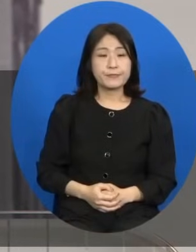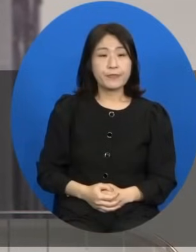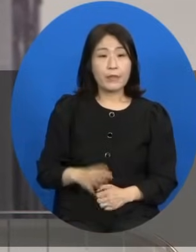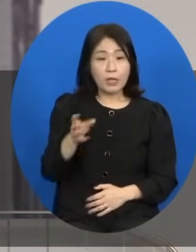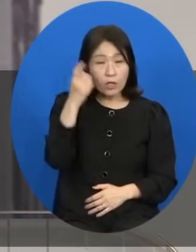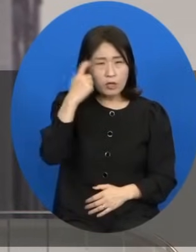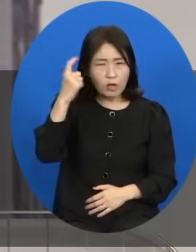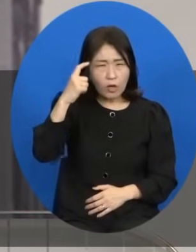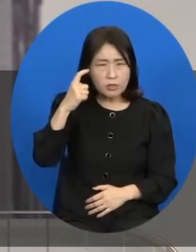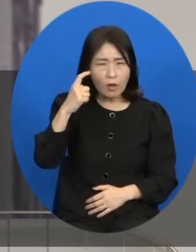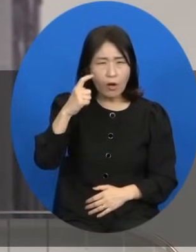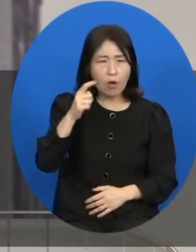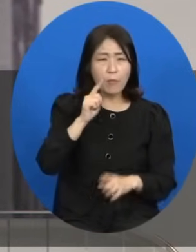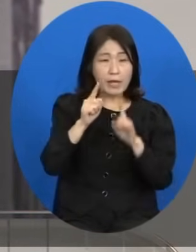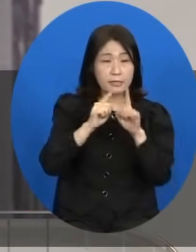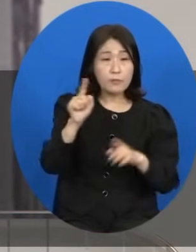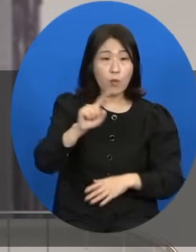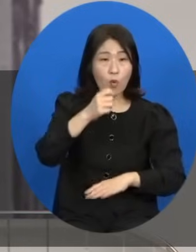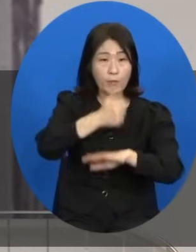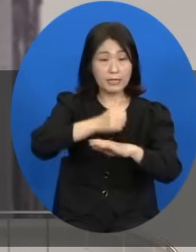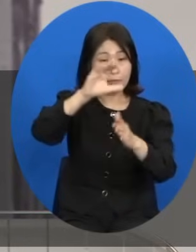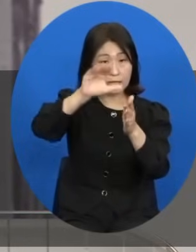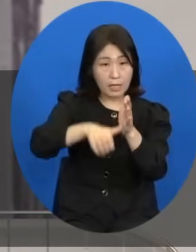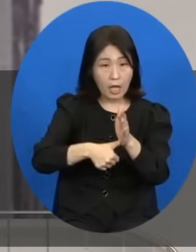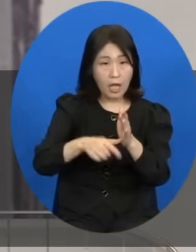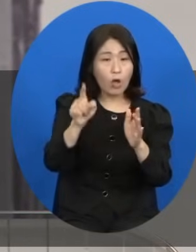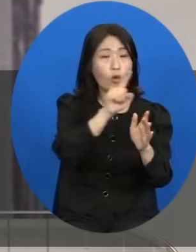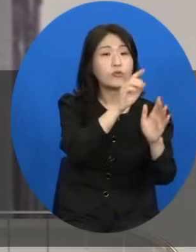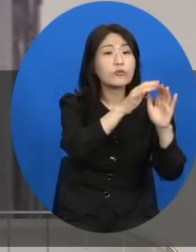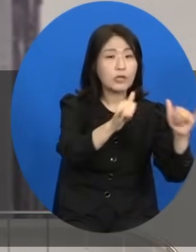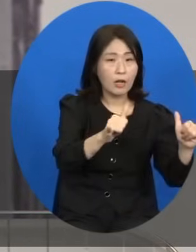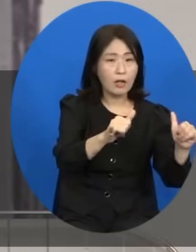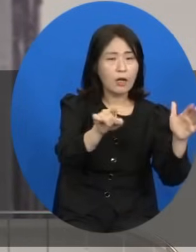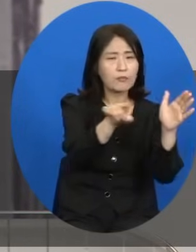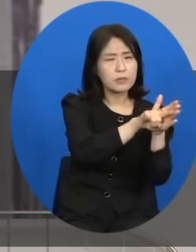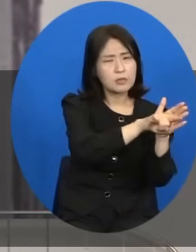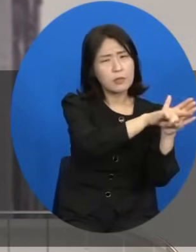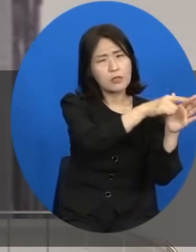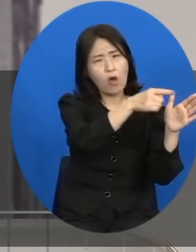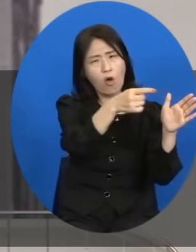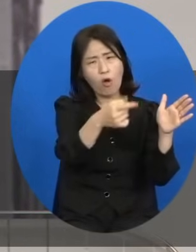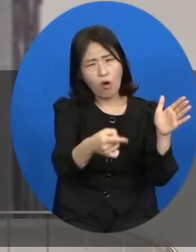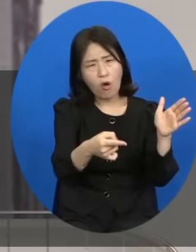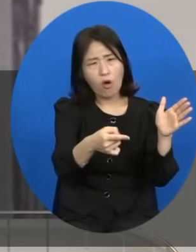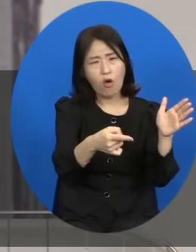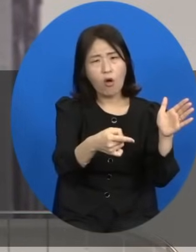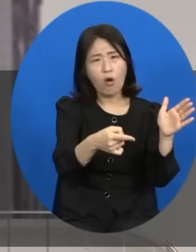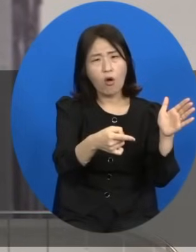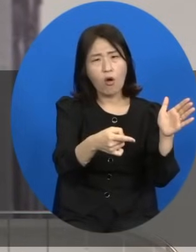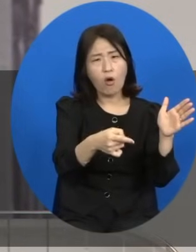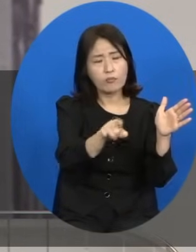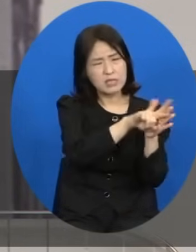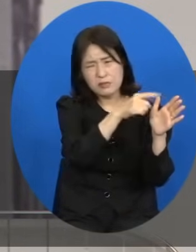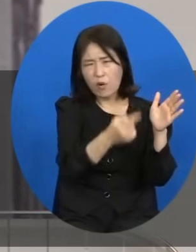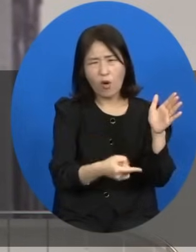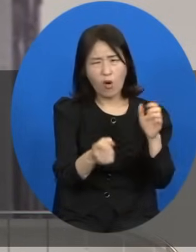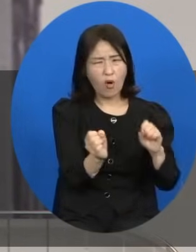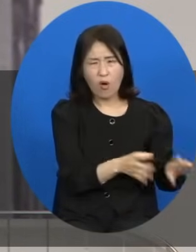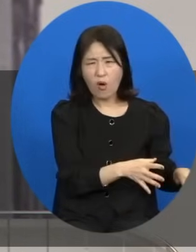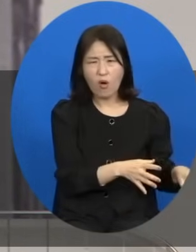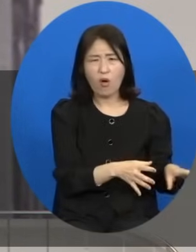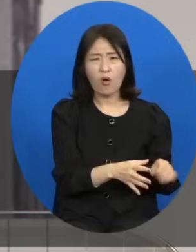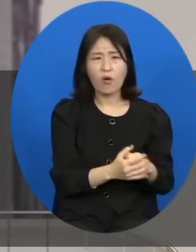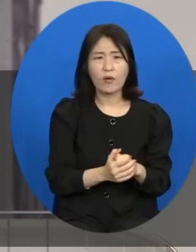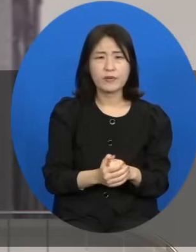말씀하십니다 마지막 때에 어떤 사람들은 믿음에서 떠나서 믿음을 버립니다 한때